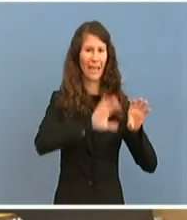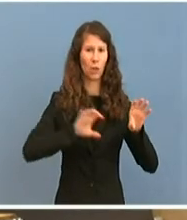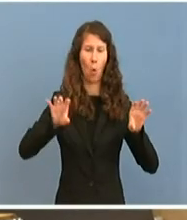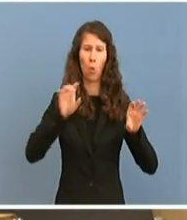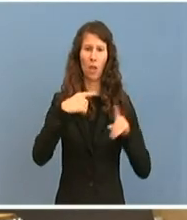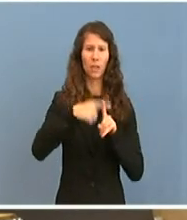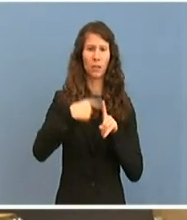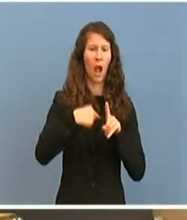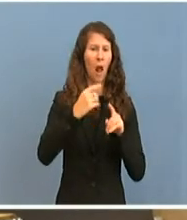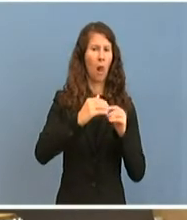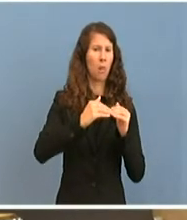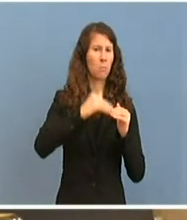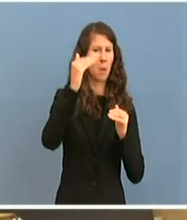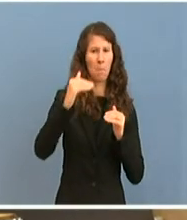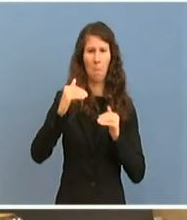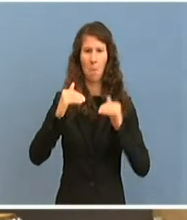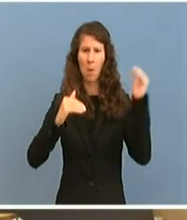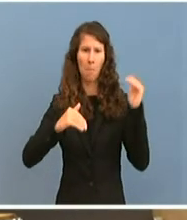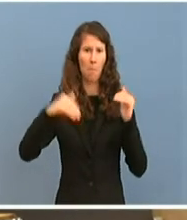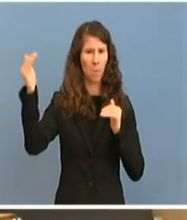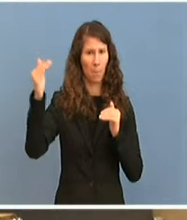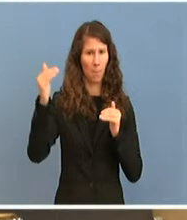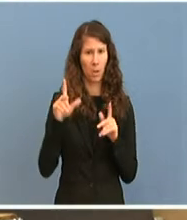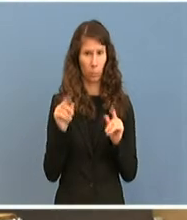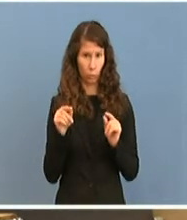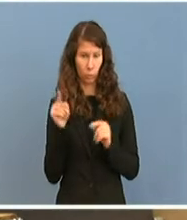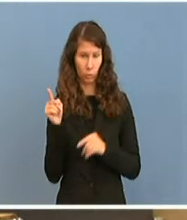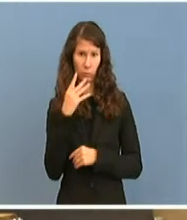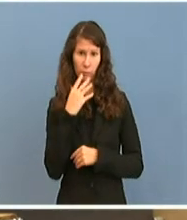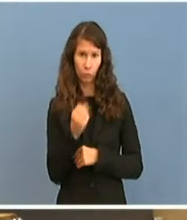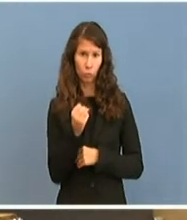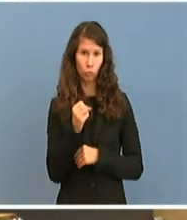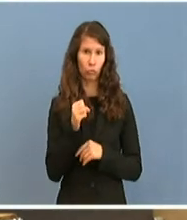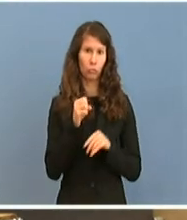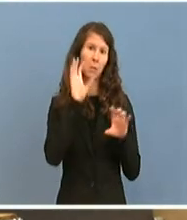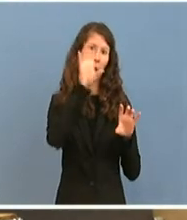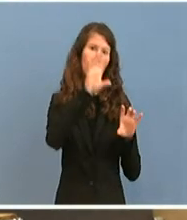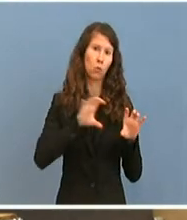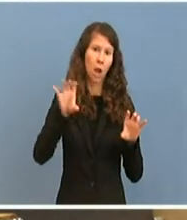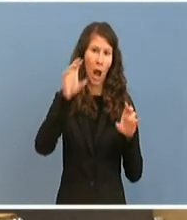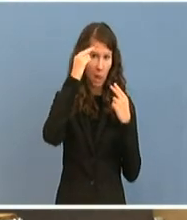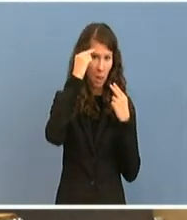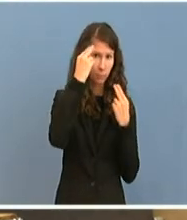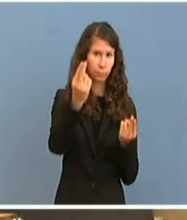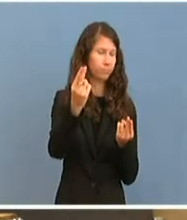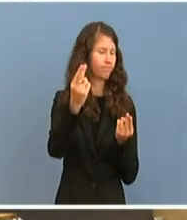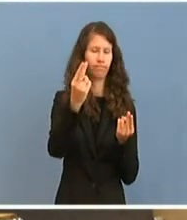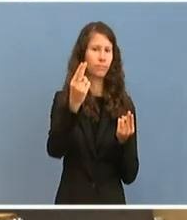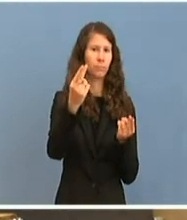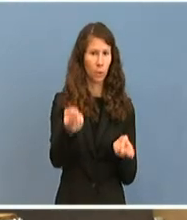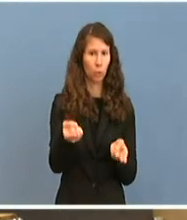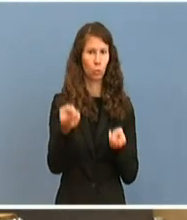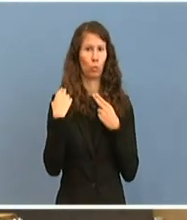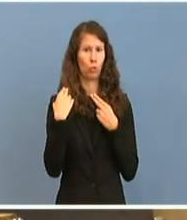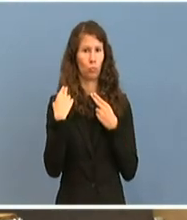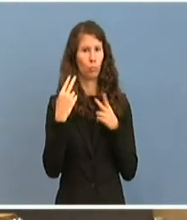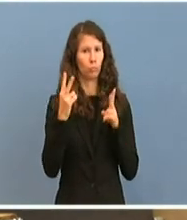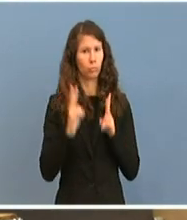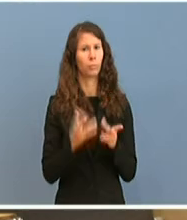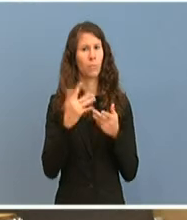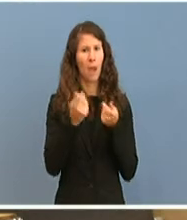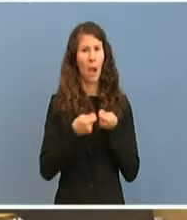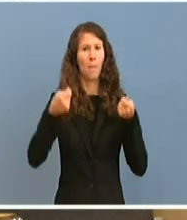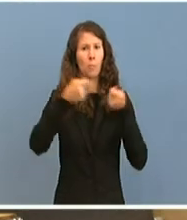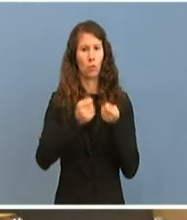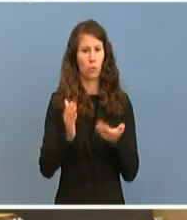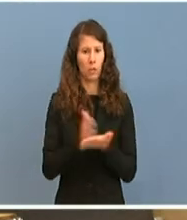dass man von diesem Regionalprinzip wieder etwas abweichen möchte und eben zum Beispiel Beherbergungsverbote für ganz Deutschland